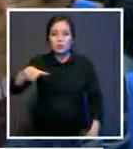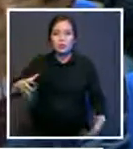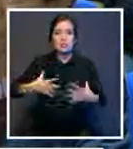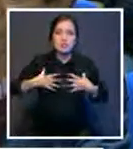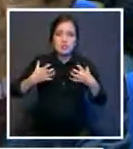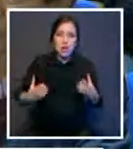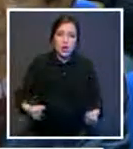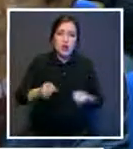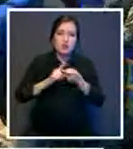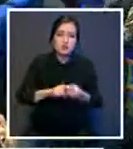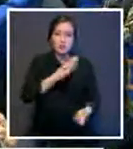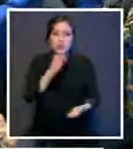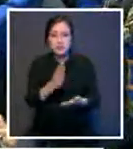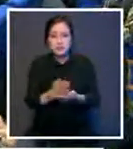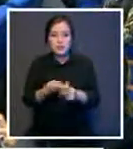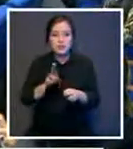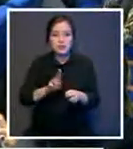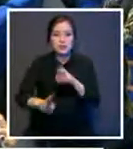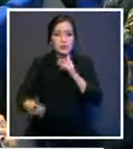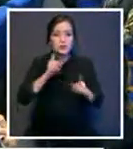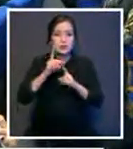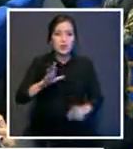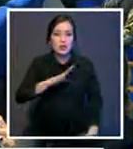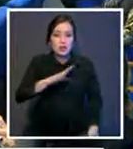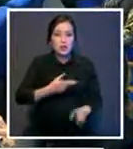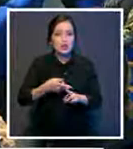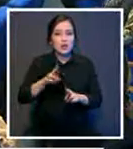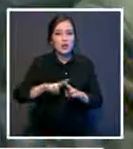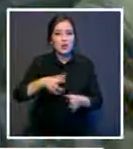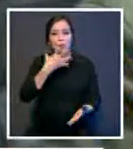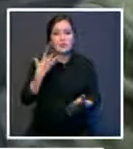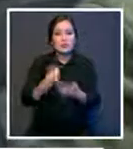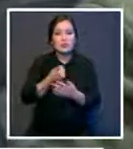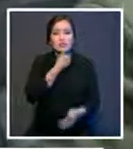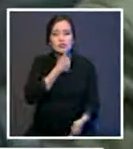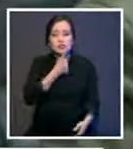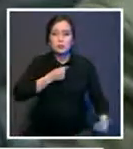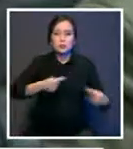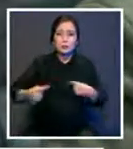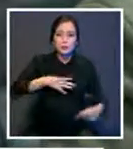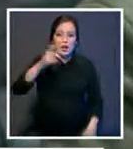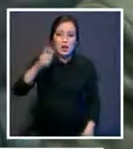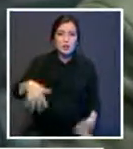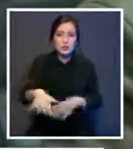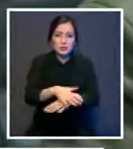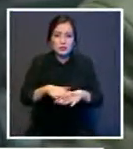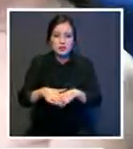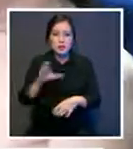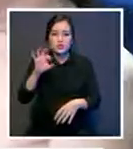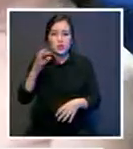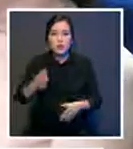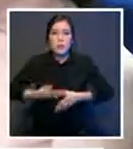өтті. Семей ядролық полигоны қоғамдық қордың ұйытқы болған шарада сынақ алаңынан зардап шеккен азаматтарды әлеуметтік жағынан қолдау